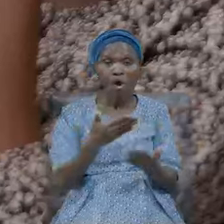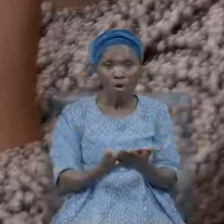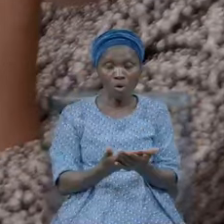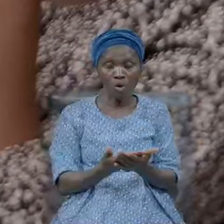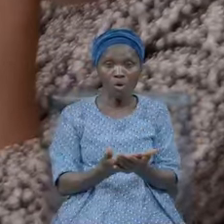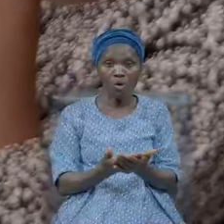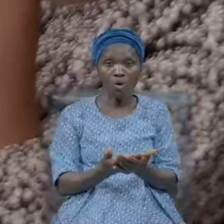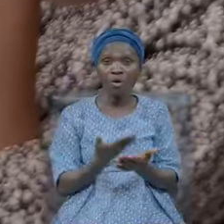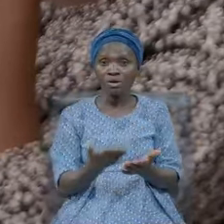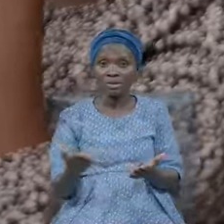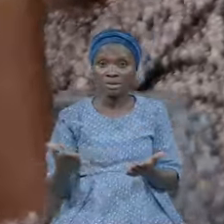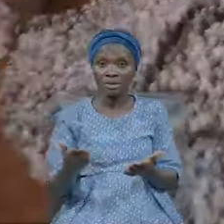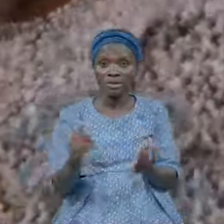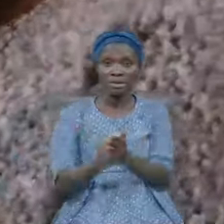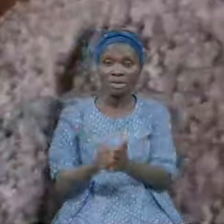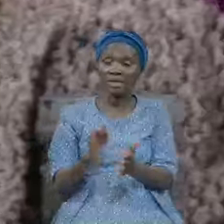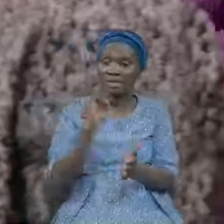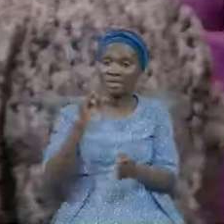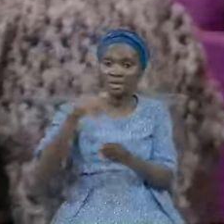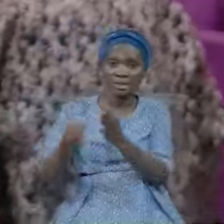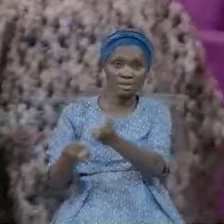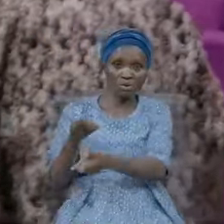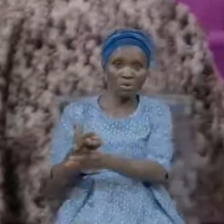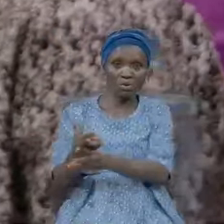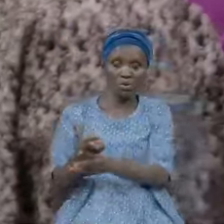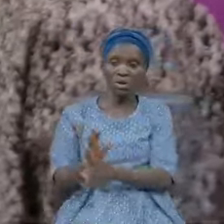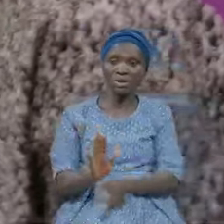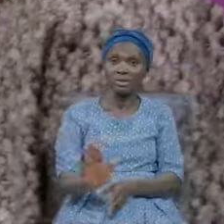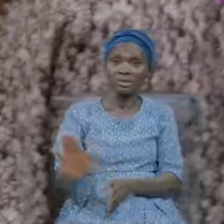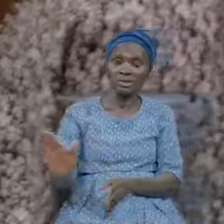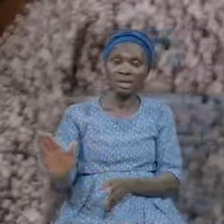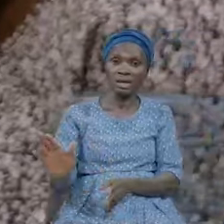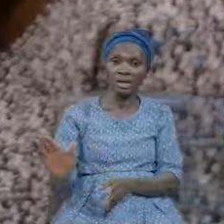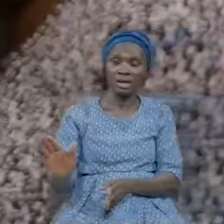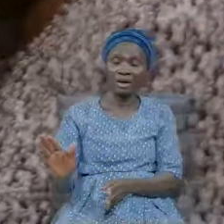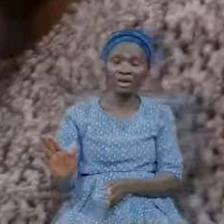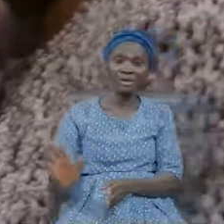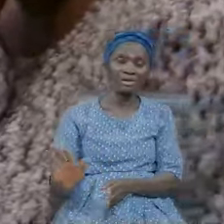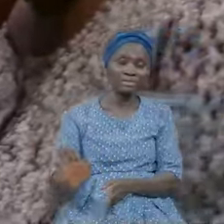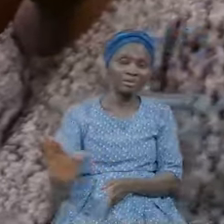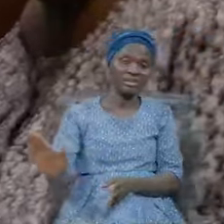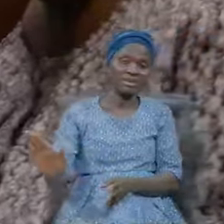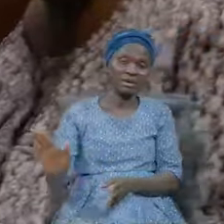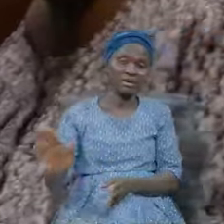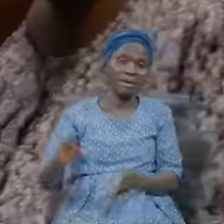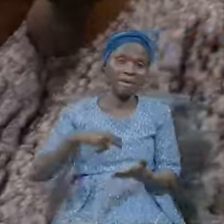est dans le monde, les festivités, les traditions,